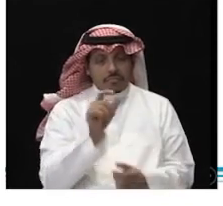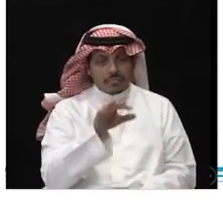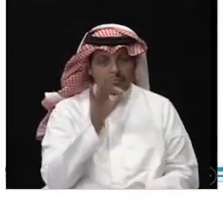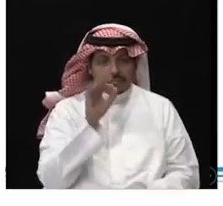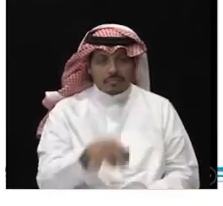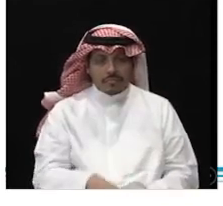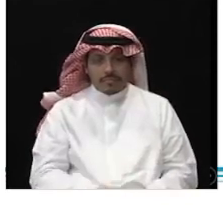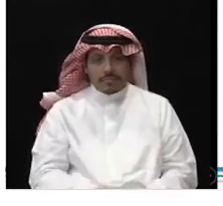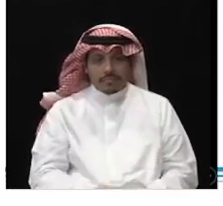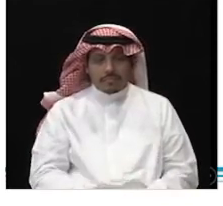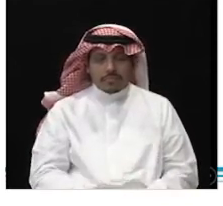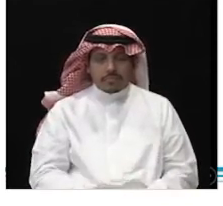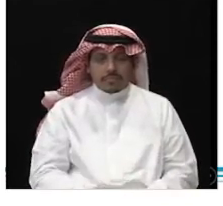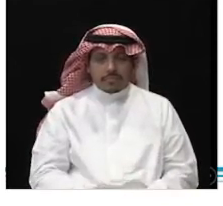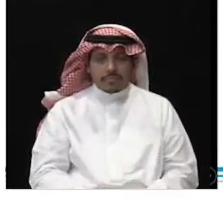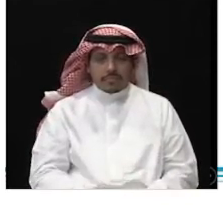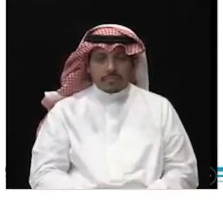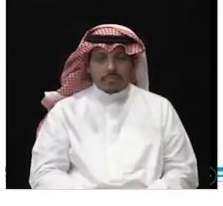أحسنتم، رائعون.